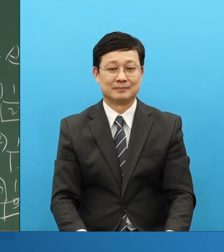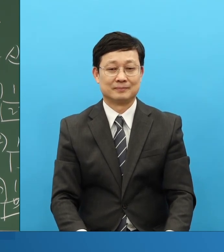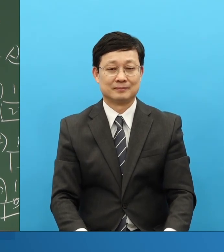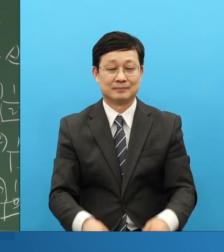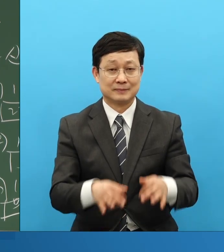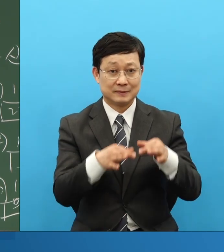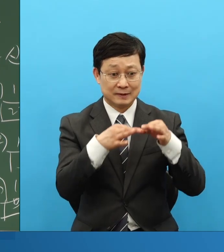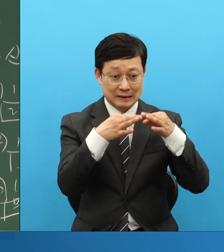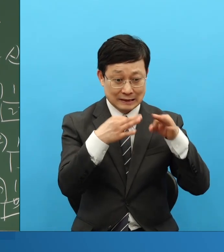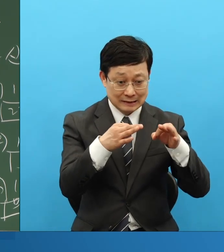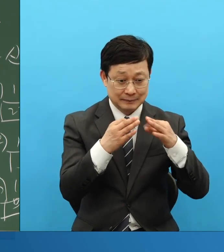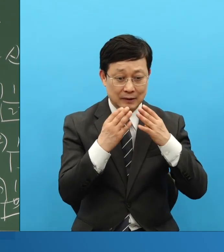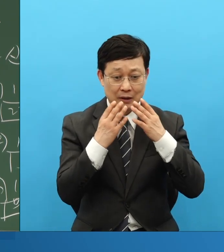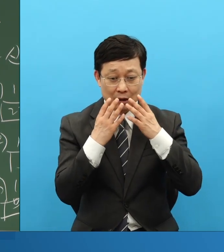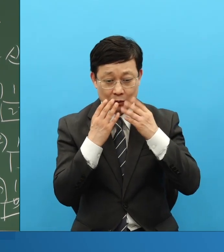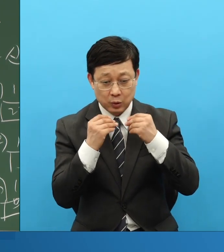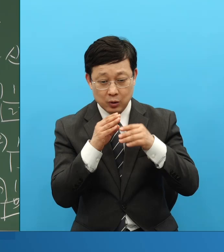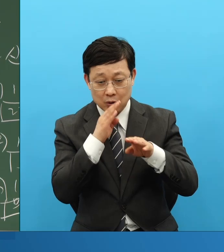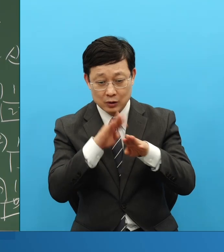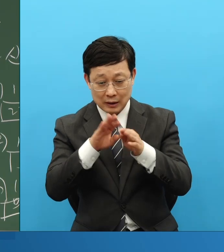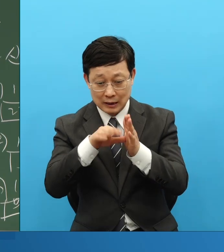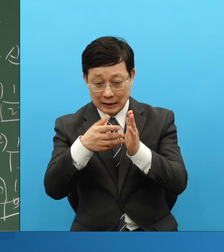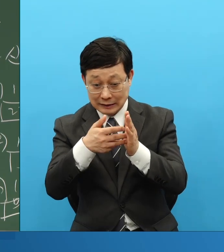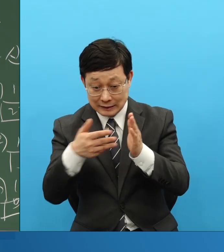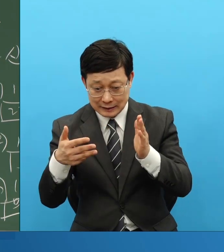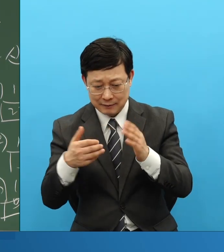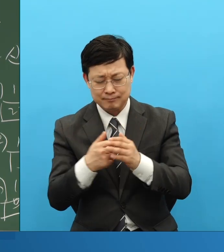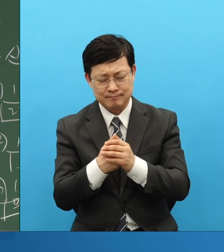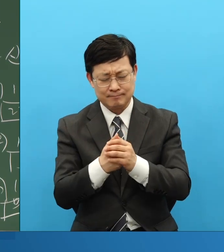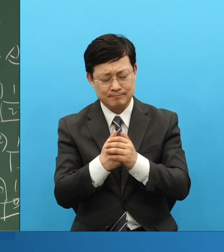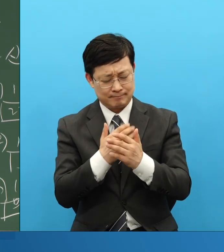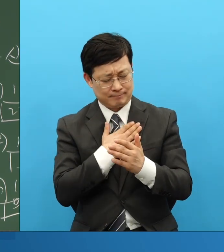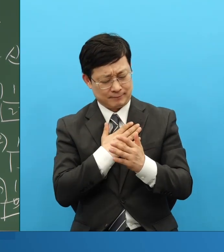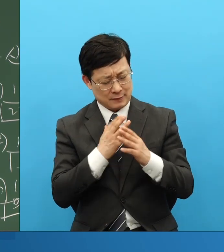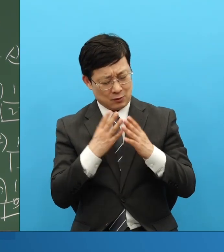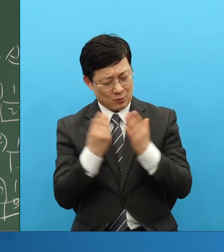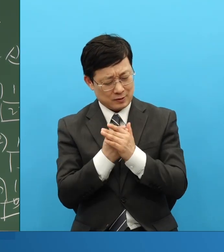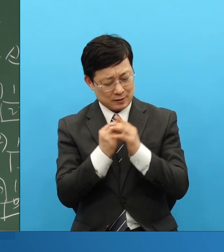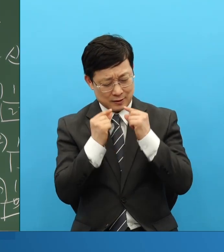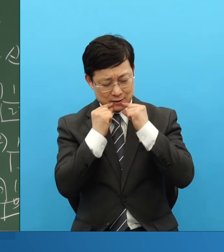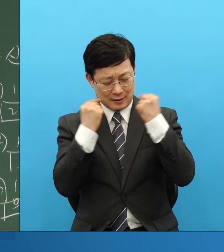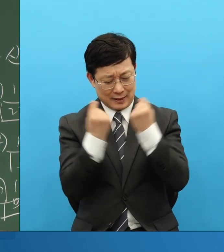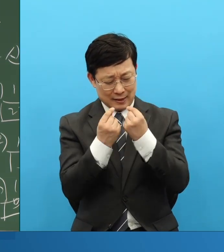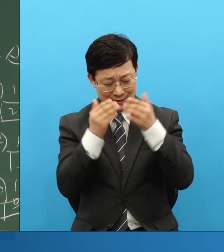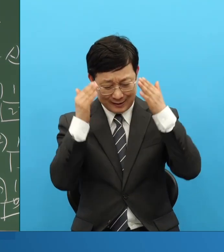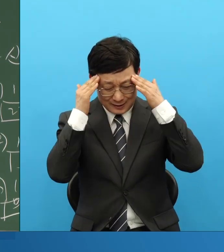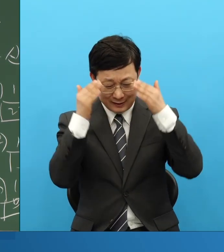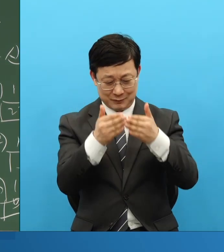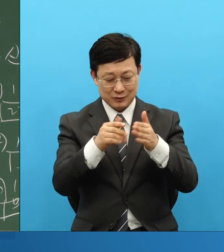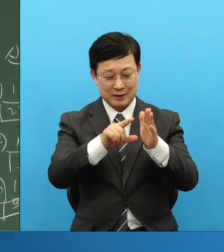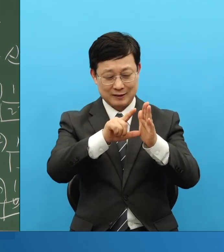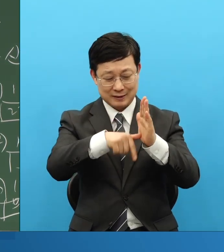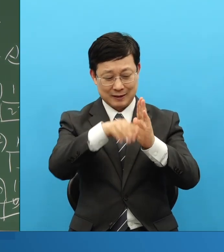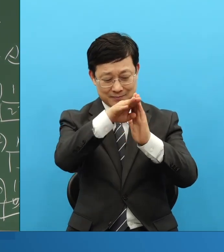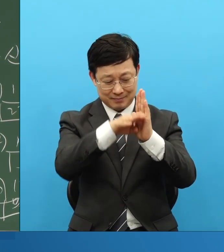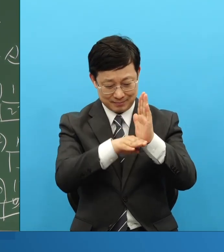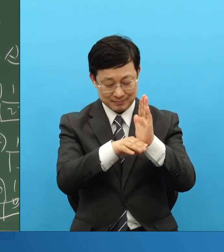금토일 시대는 여러분이 완전 개인 집중 시대 And so 되죠. have individual concentration in the age of the 3-day weekend.